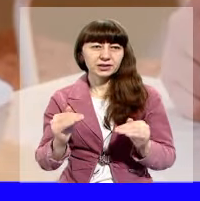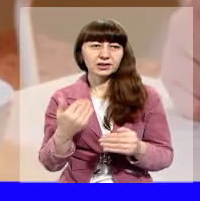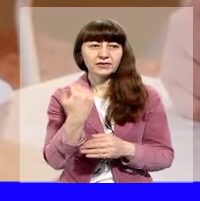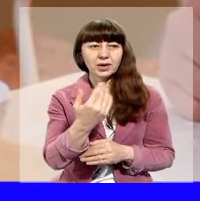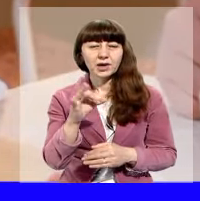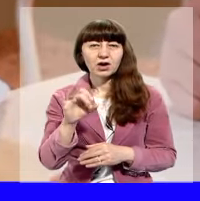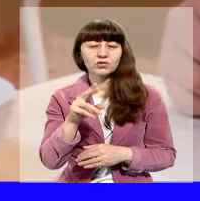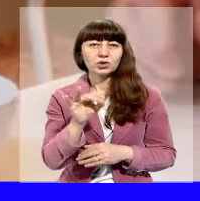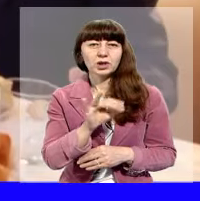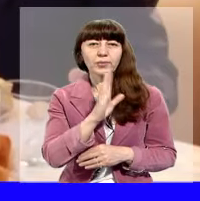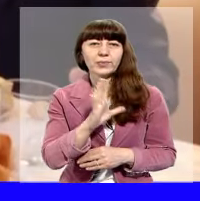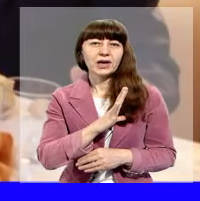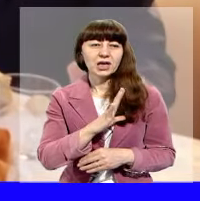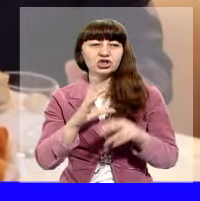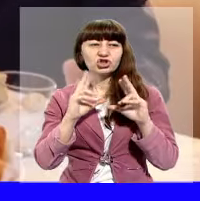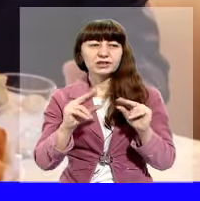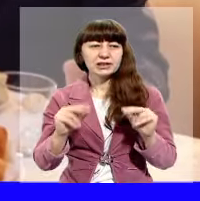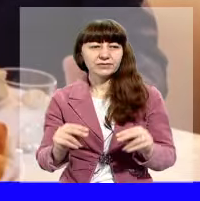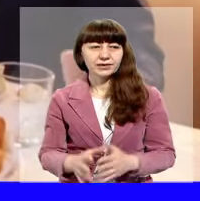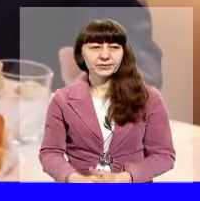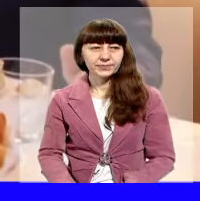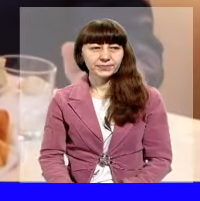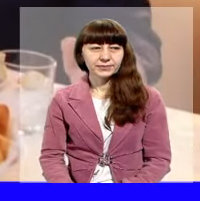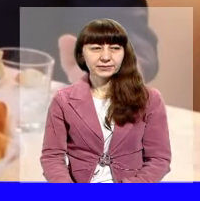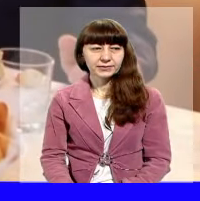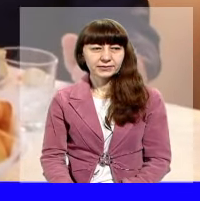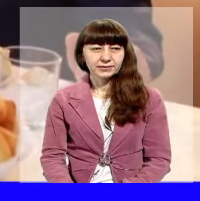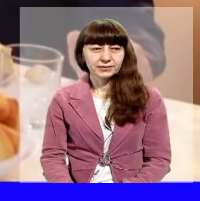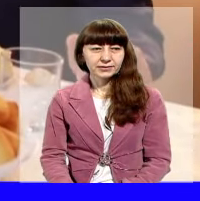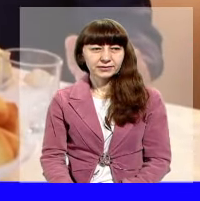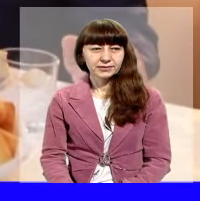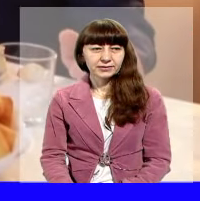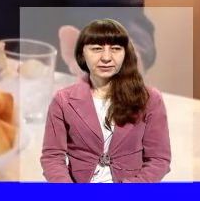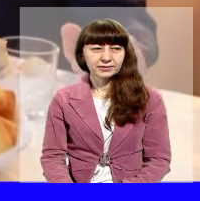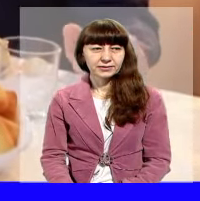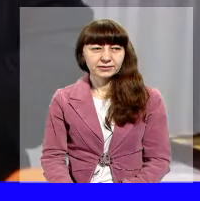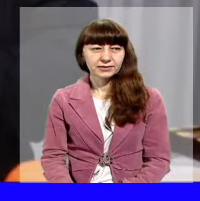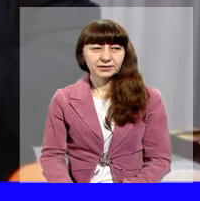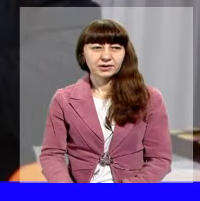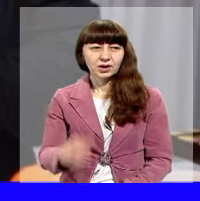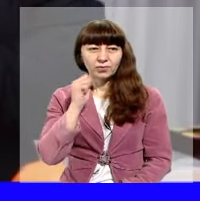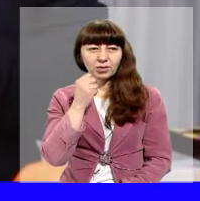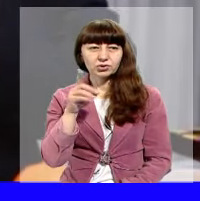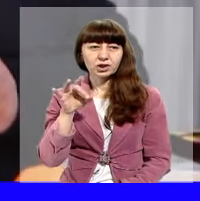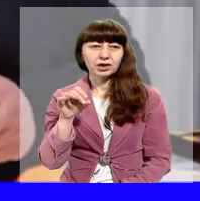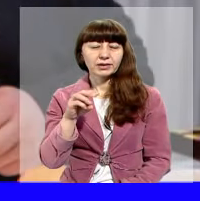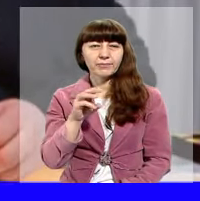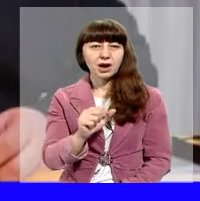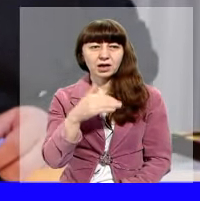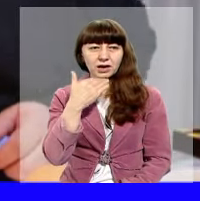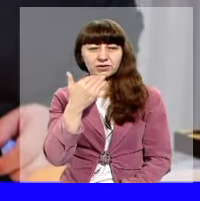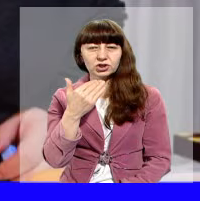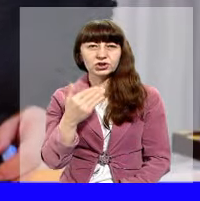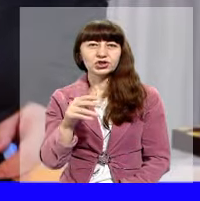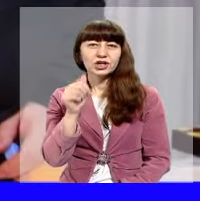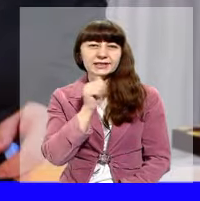Карима Әкімжанова еңбектен еш уақытта да қозбеген. Өмірлік серігімен Мырзакөл ауылында тұрыпты. Балалар да сонда ер жеткен.